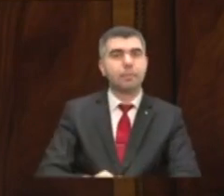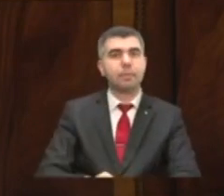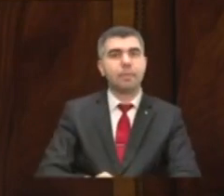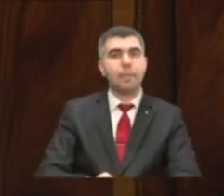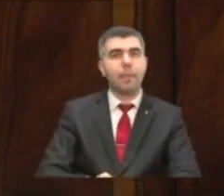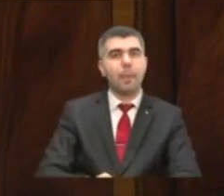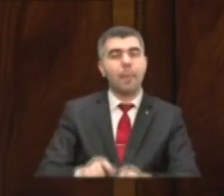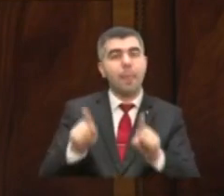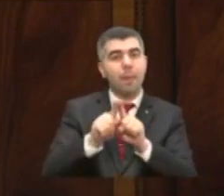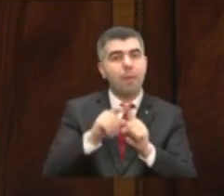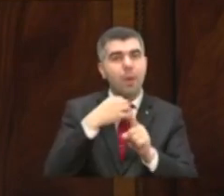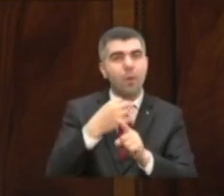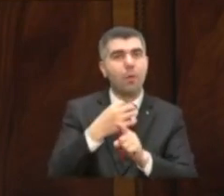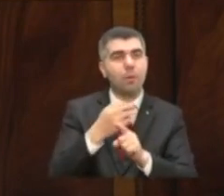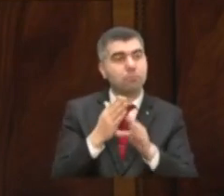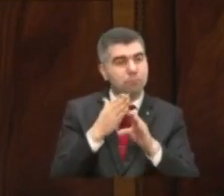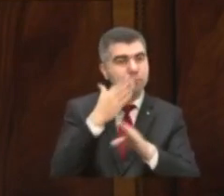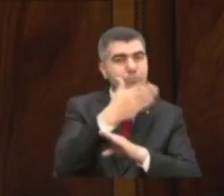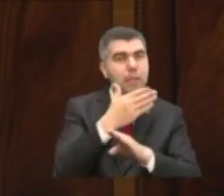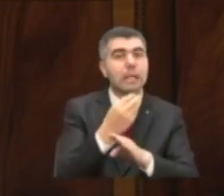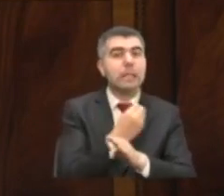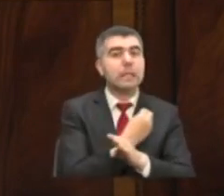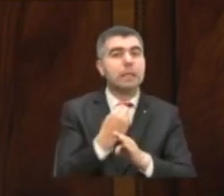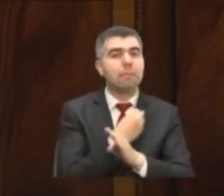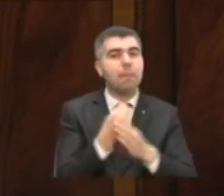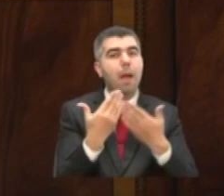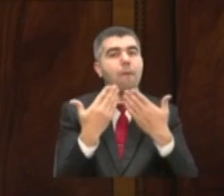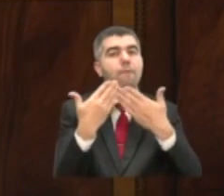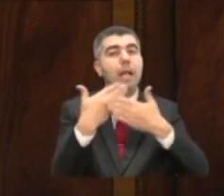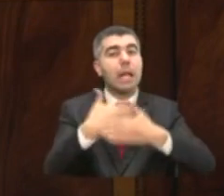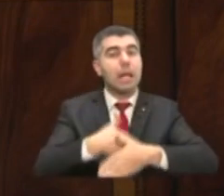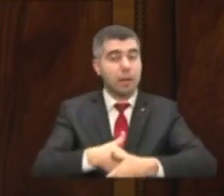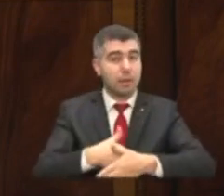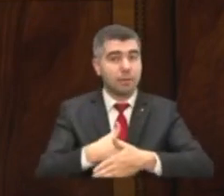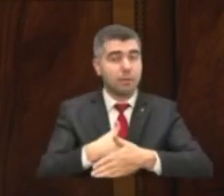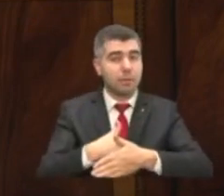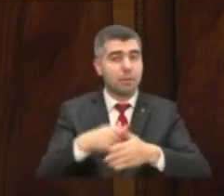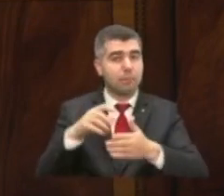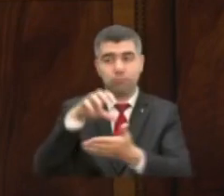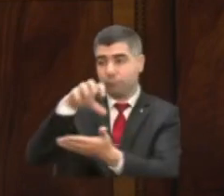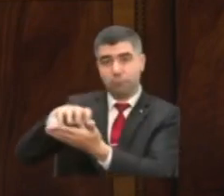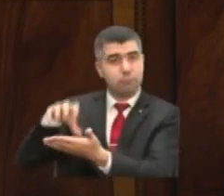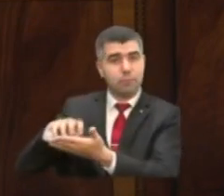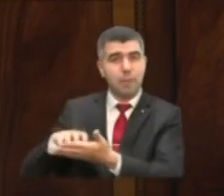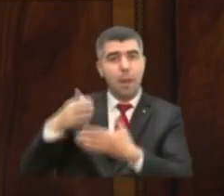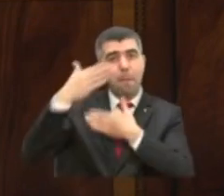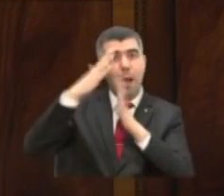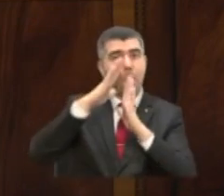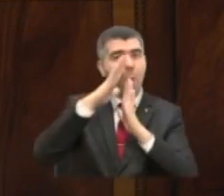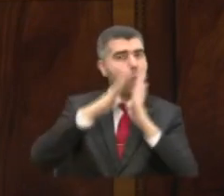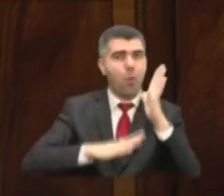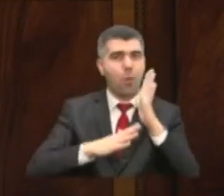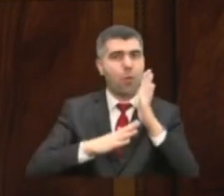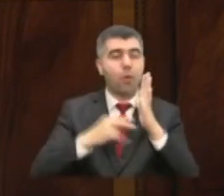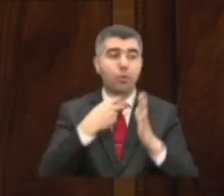على أقسام المستعجلات على مختلف مناطق المملكة، ونخليكم تمشيوا